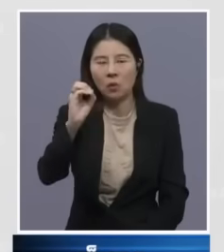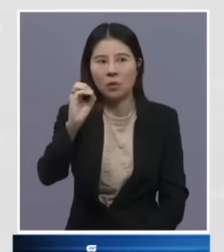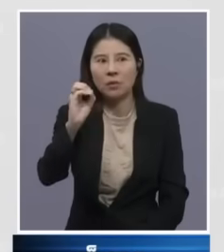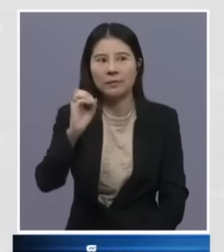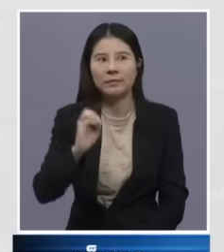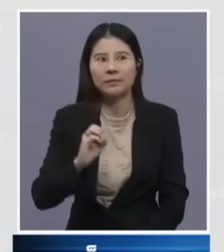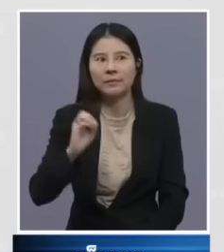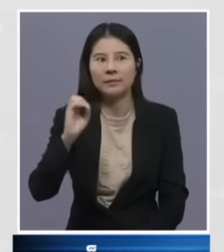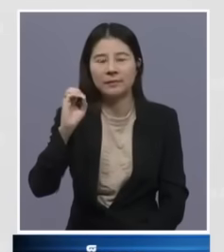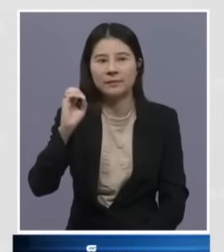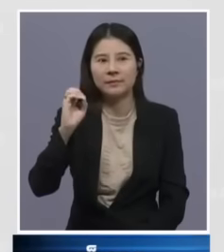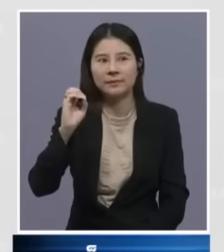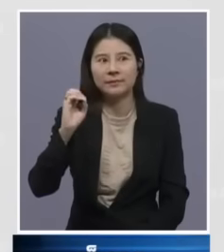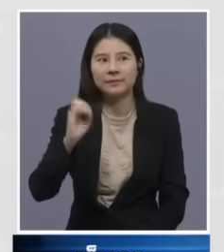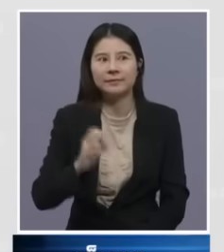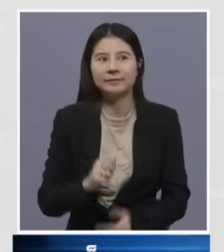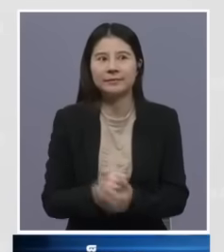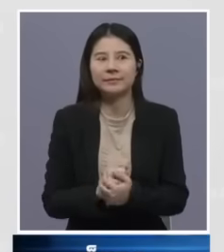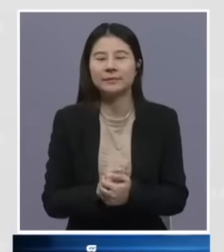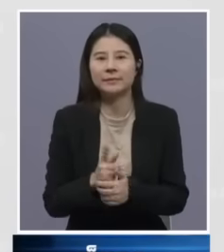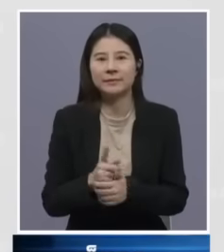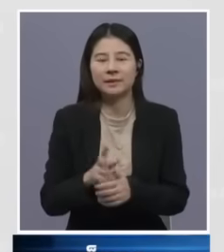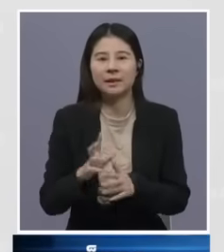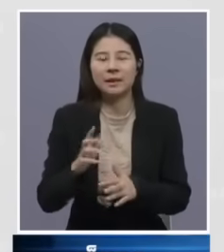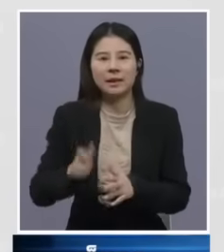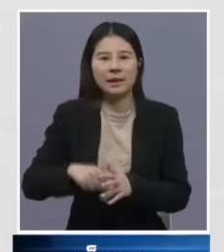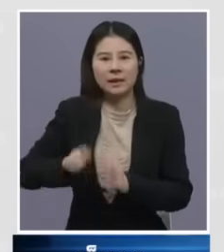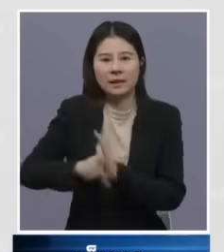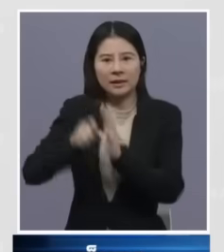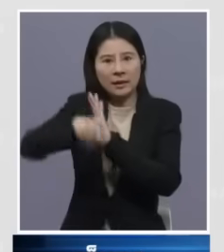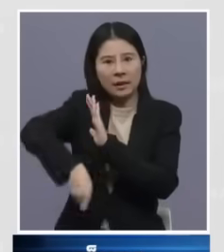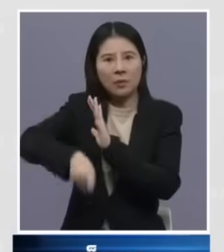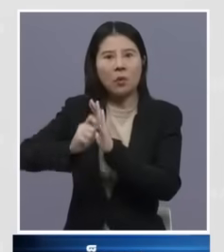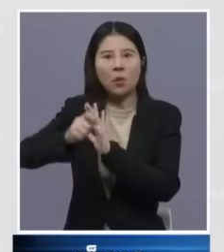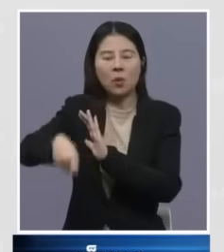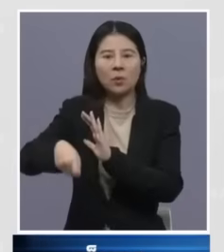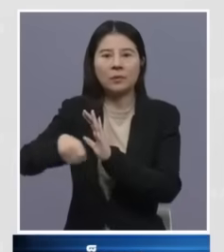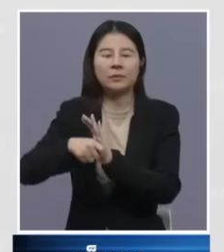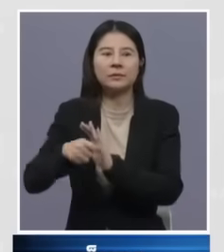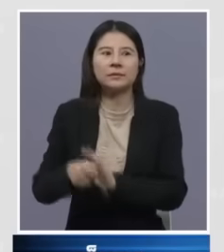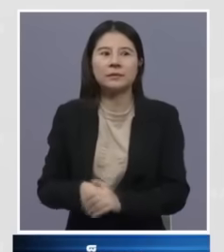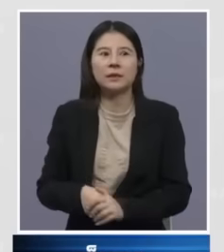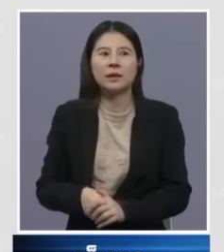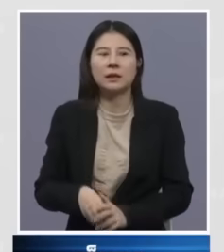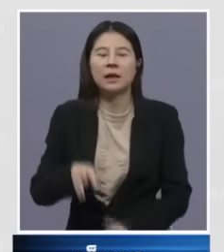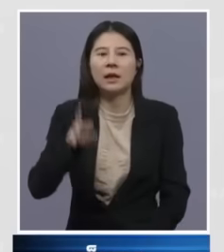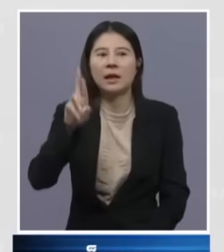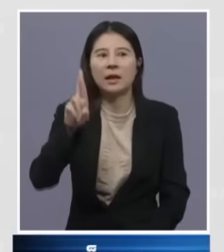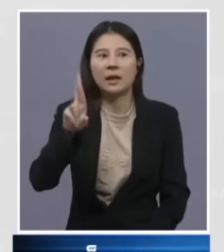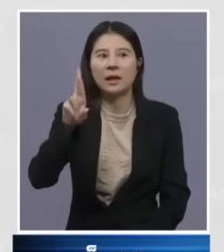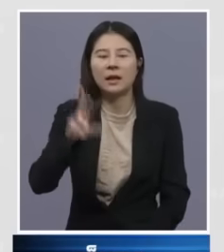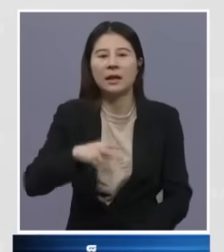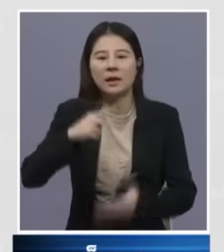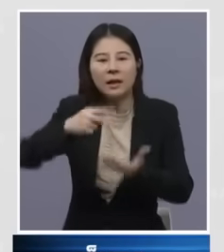ขาใช้สัญลักษณ์ลานย่าโมแทนตัว O ครับ ขณะเดียวกันหมี่โคราชเป็นสัญลักษณ์แทนตัว R ปราสาทหิน